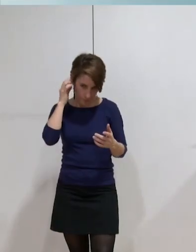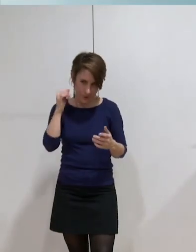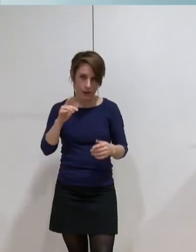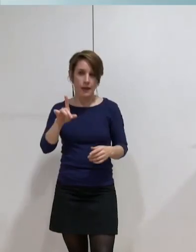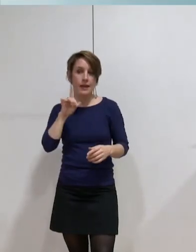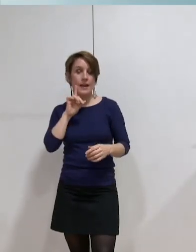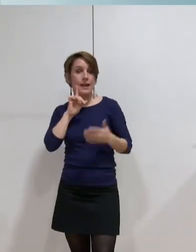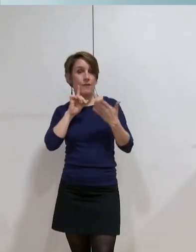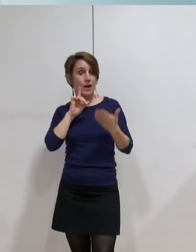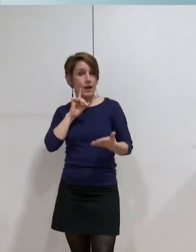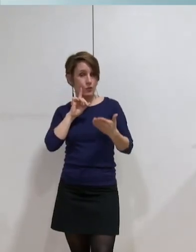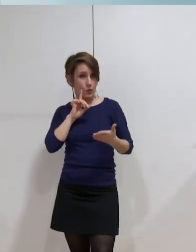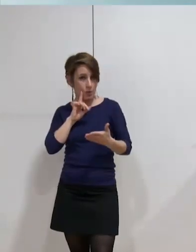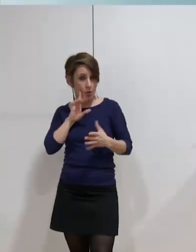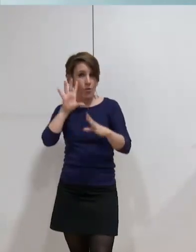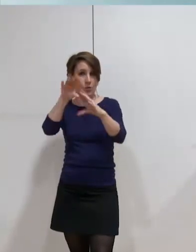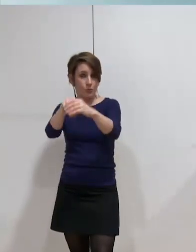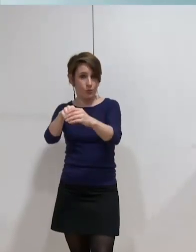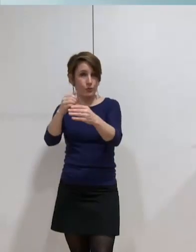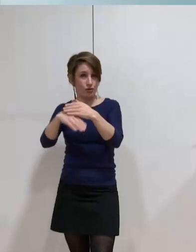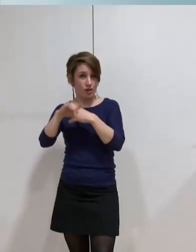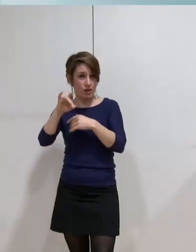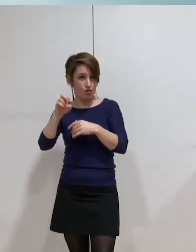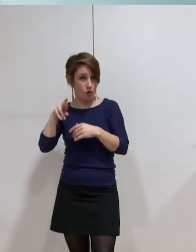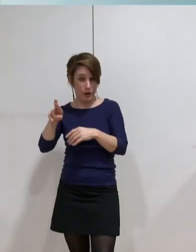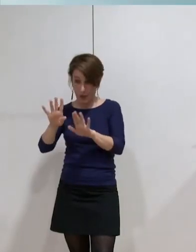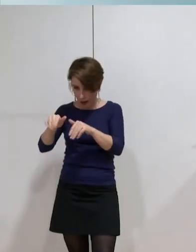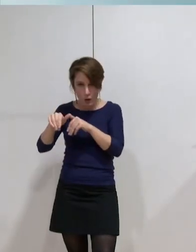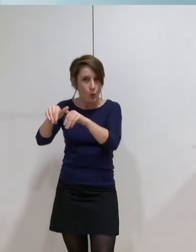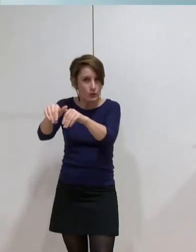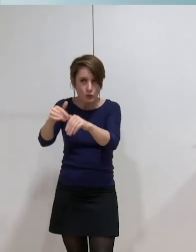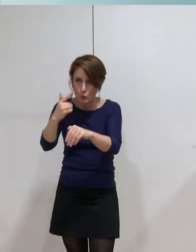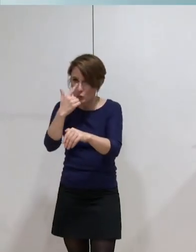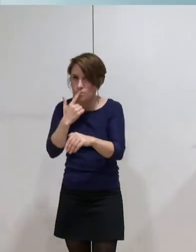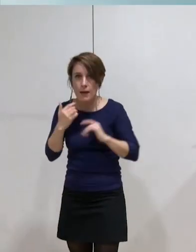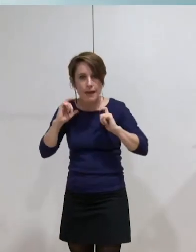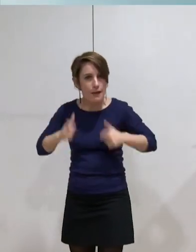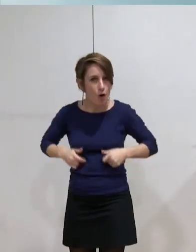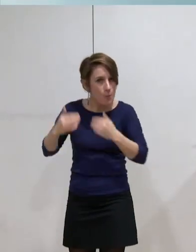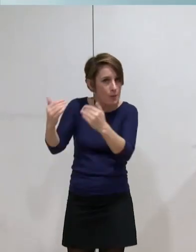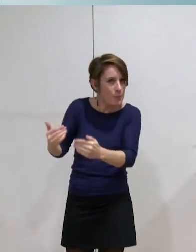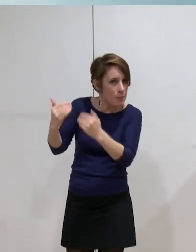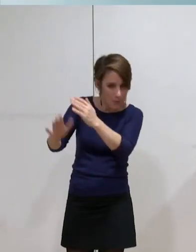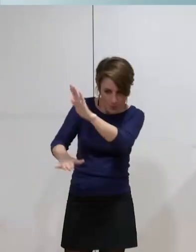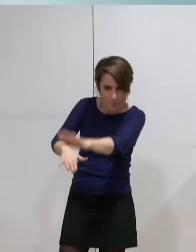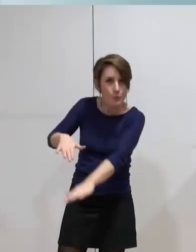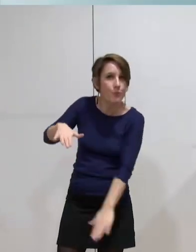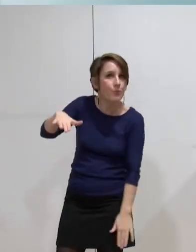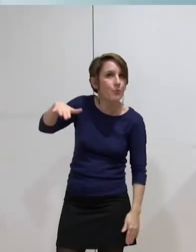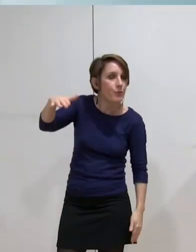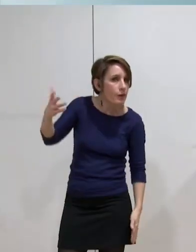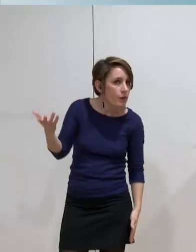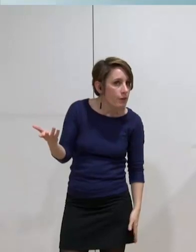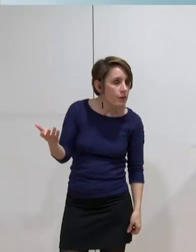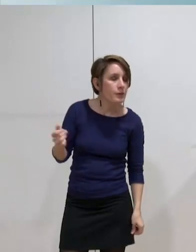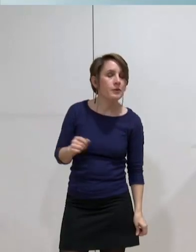sur le périmètre de maternel Chorier puissent continuer à à poursuivre leur l'école dans